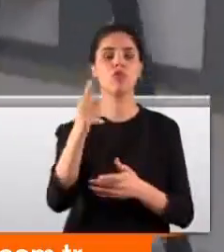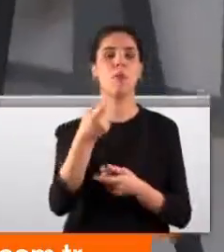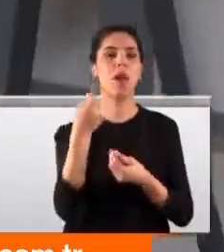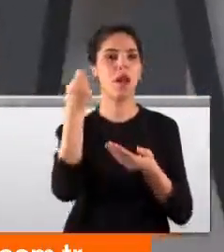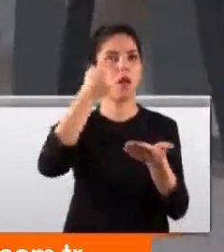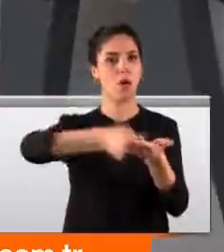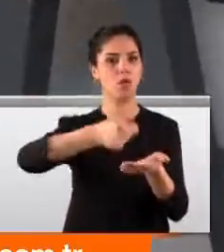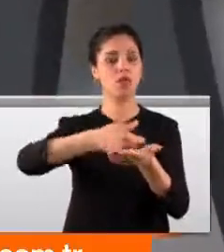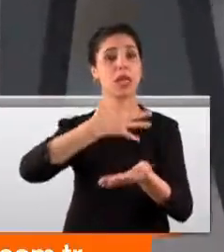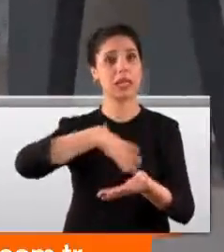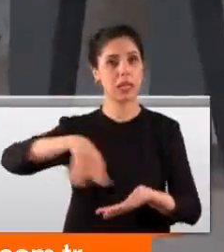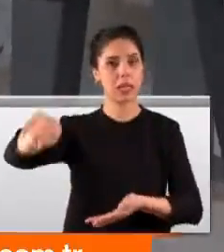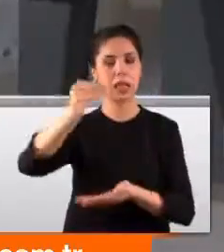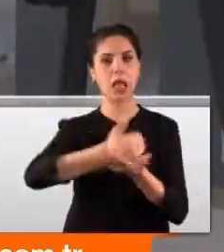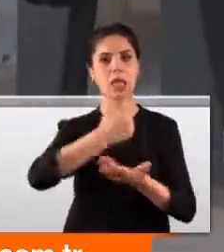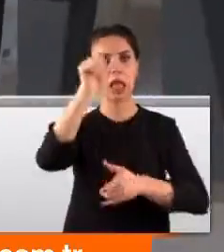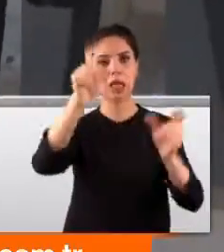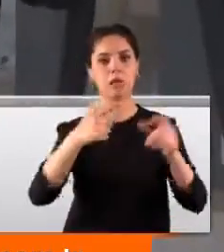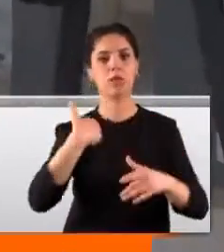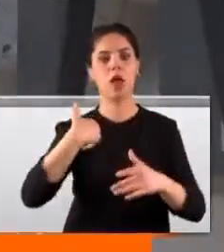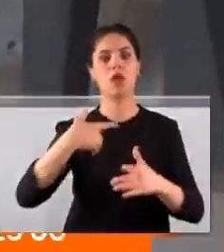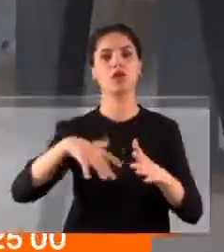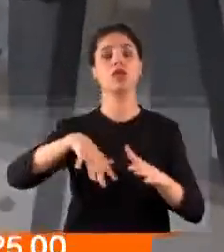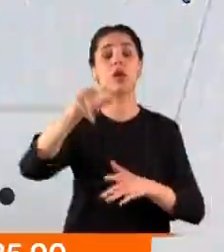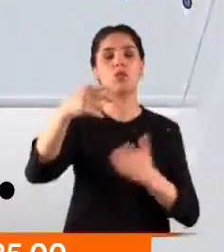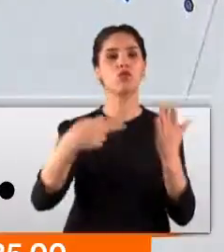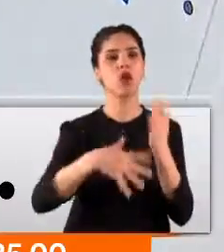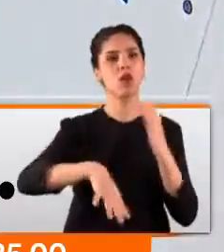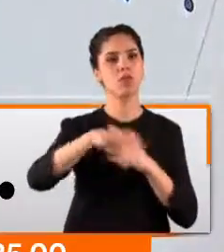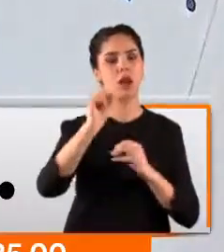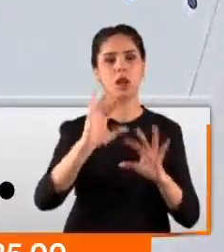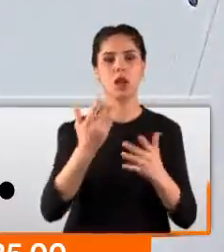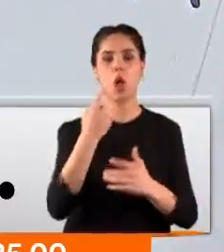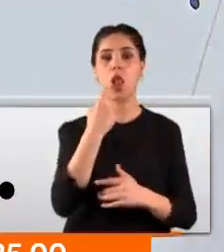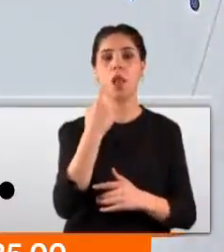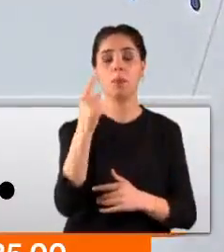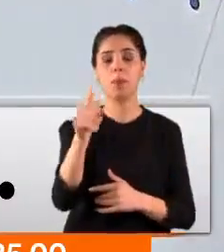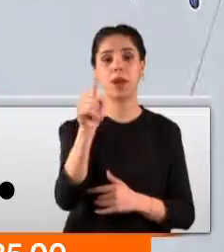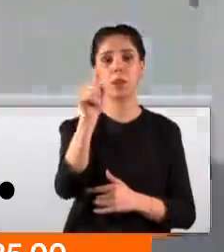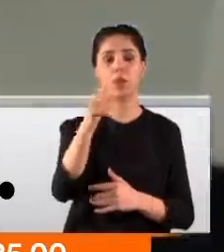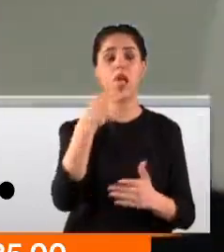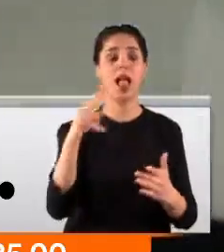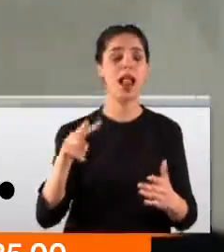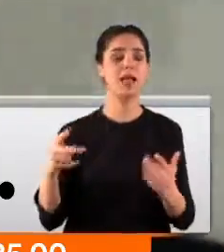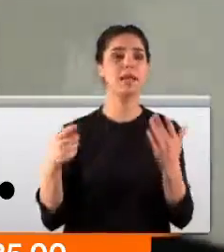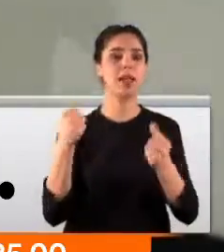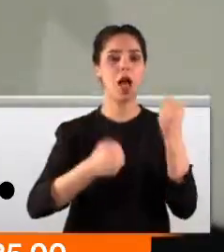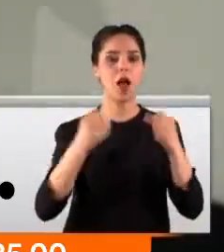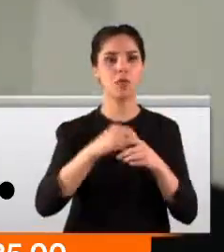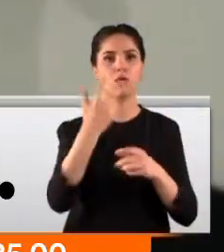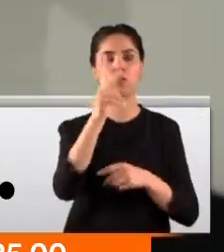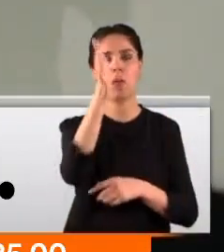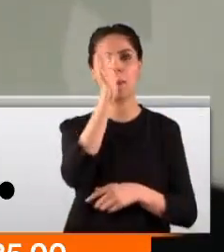aktarılacak. Dileyen her yatırımcının kendi şarj istasyonu olabilecek. Türkiye'de elektrikli araçlar için şimdilik 3500